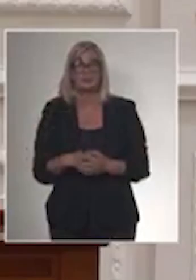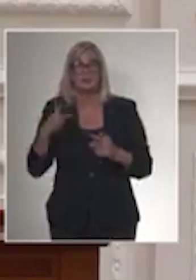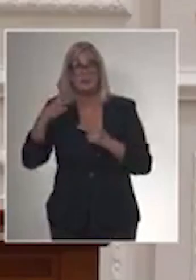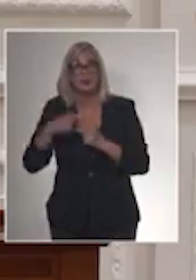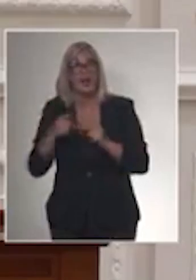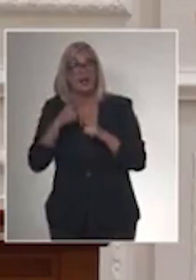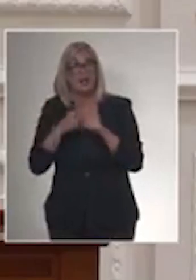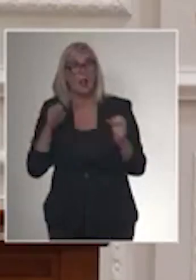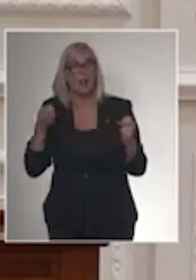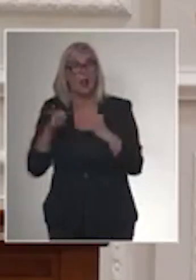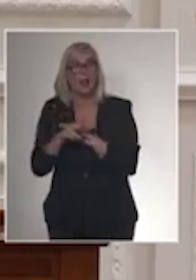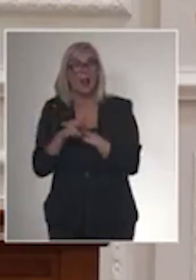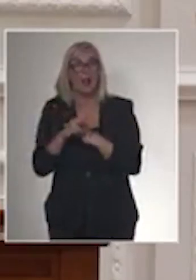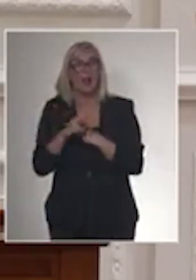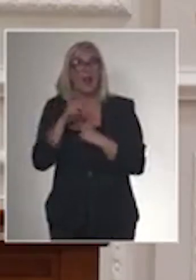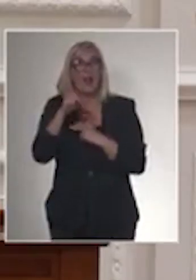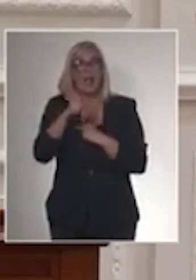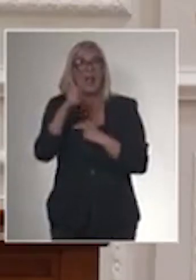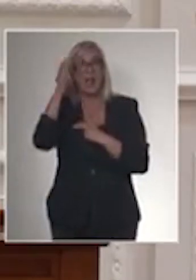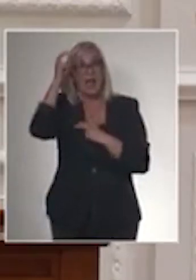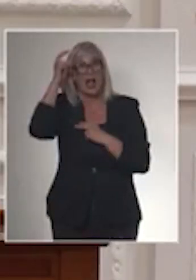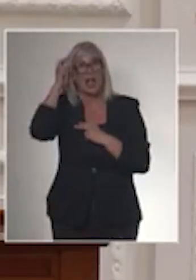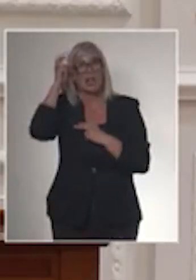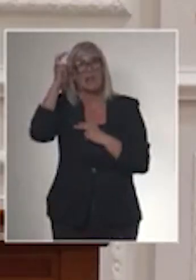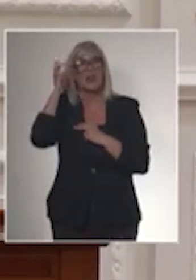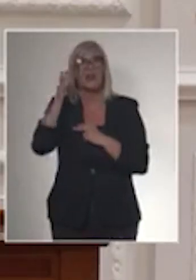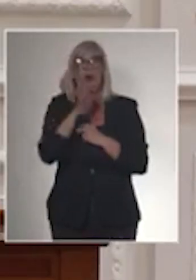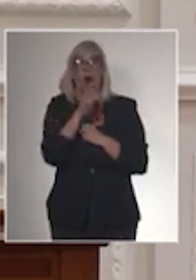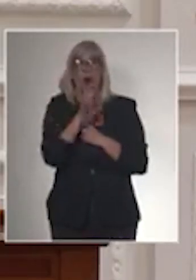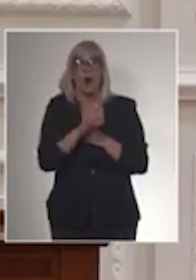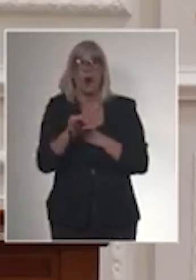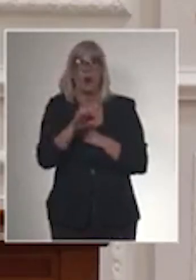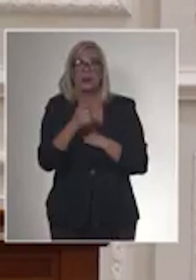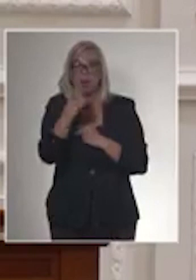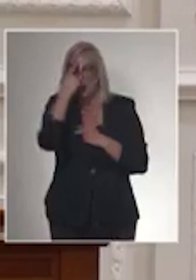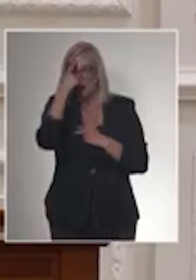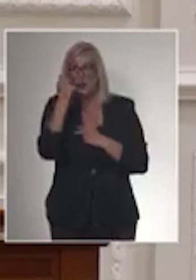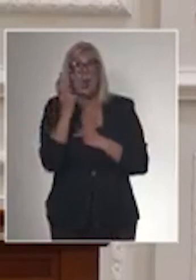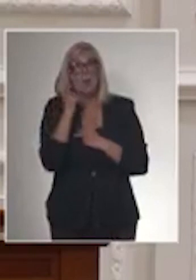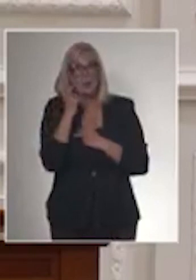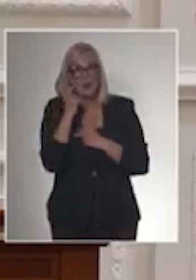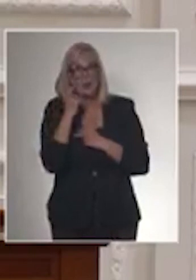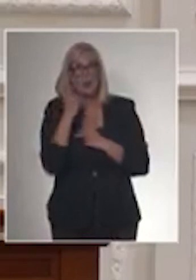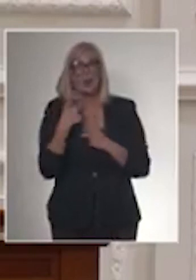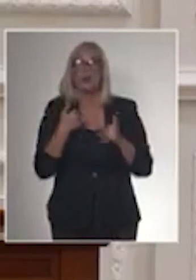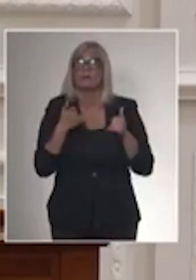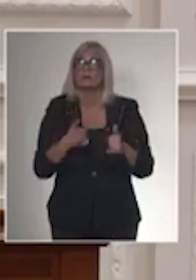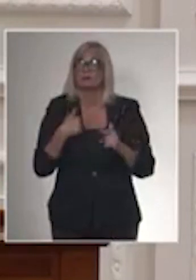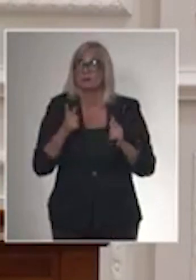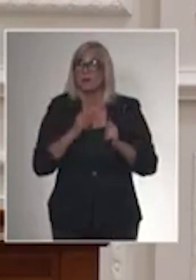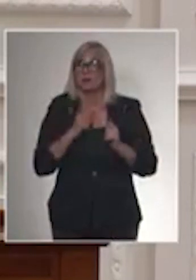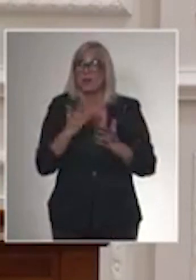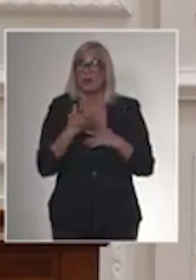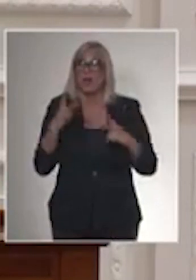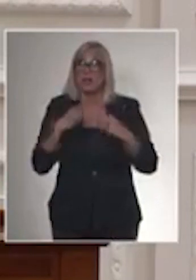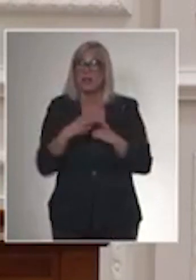од автопатот Кичево-Охрид, потоа Прилеп-Битола и наскоро очекувам да биде завршена и